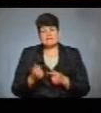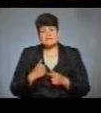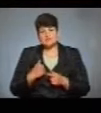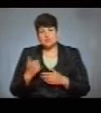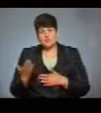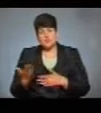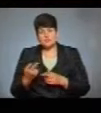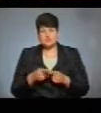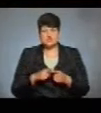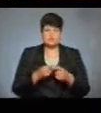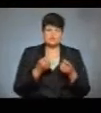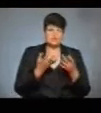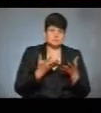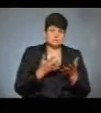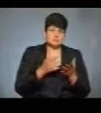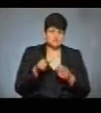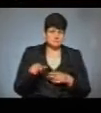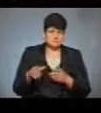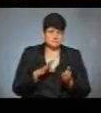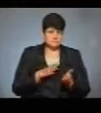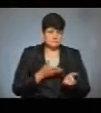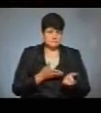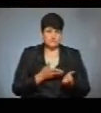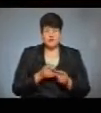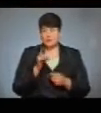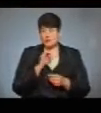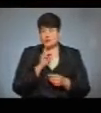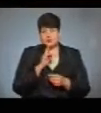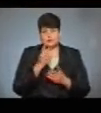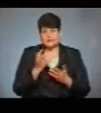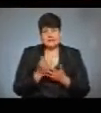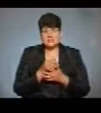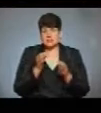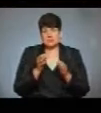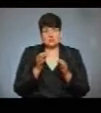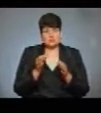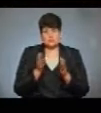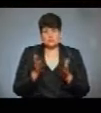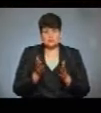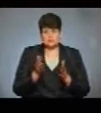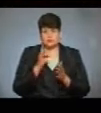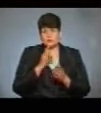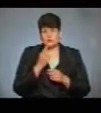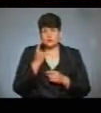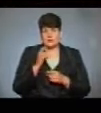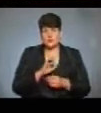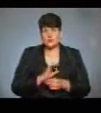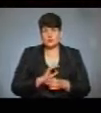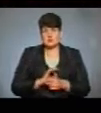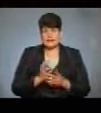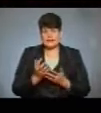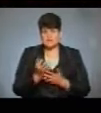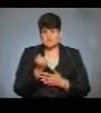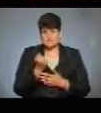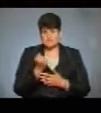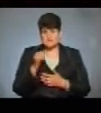до цивільних захоронень. Поки що на даний етап ми не знайшли ще супровідного матеріалу, окрім одного гудзика, який